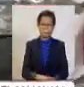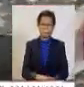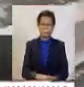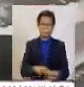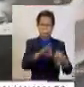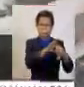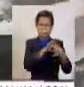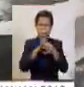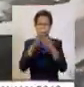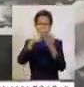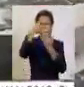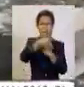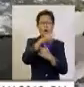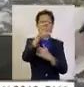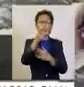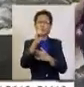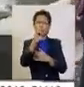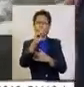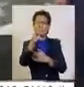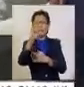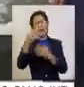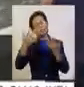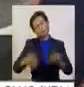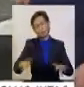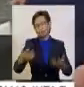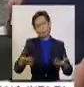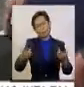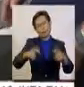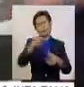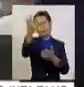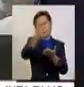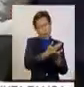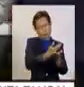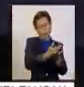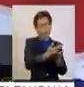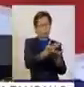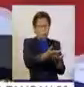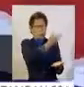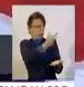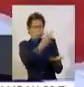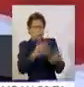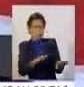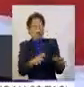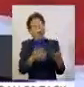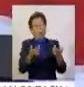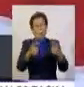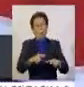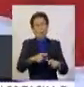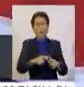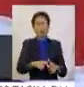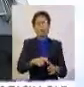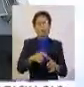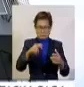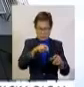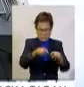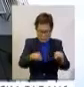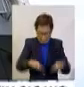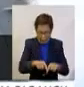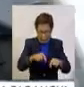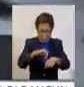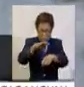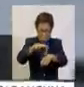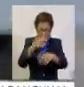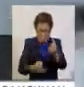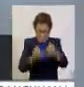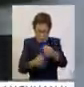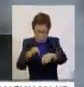Gotong royong melalui program COMBI ini telah berlangsung sejak 3 minggu lalu bagi menghapuskan tempat yang berpotensi untuk